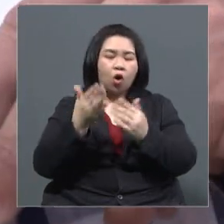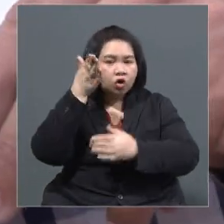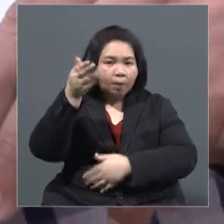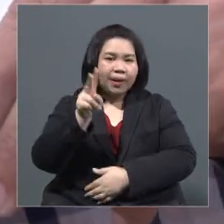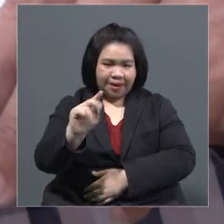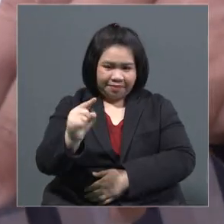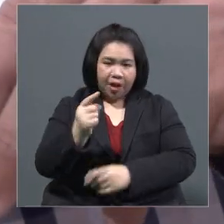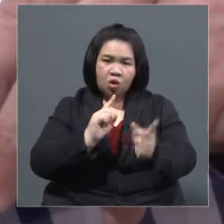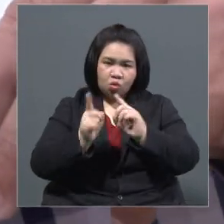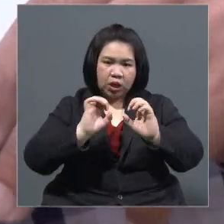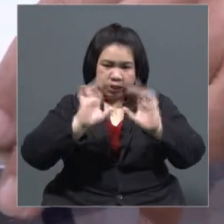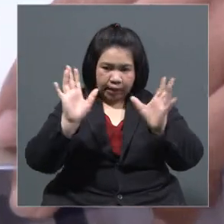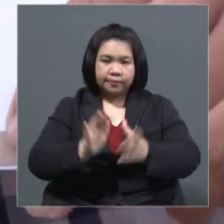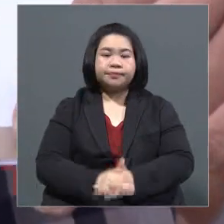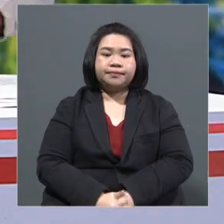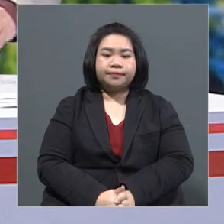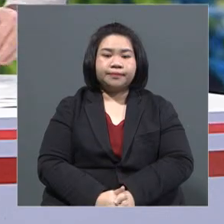ด้วยค่ะอีกหน